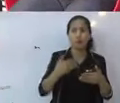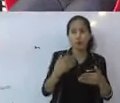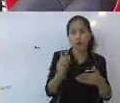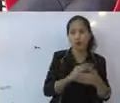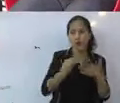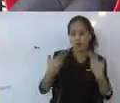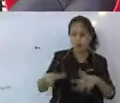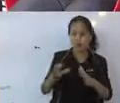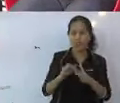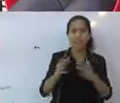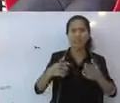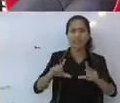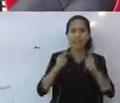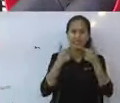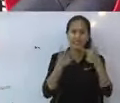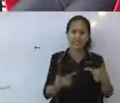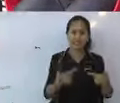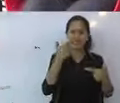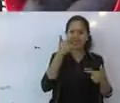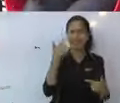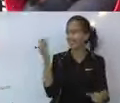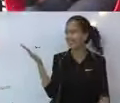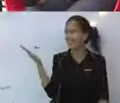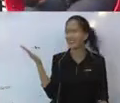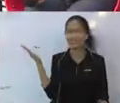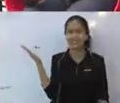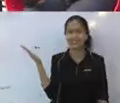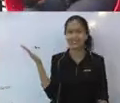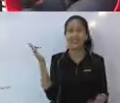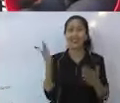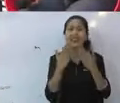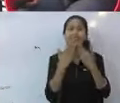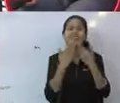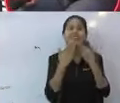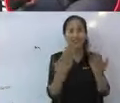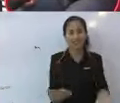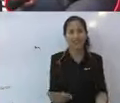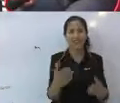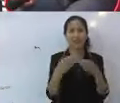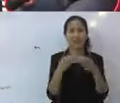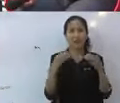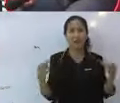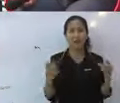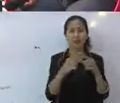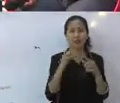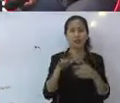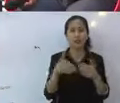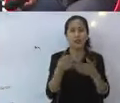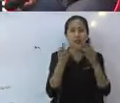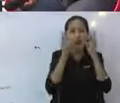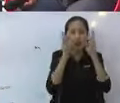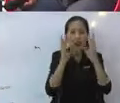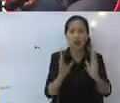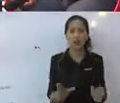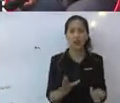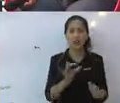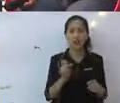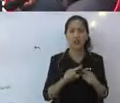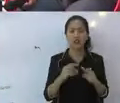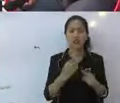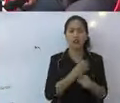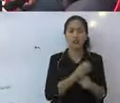also co-host for this day. Sige po, Ma'am Ces. Thank you so much sa mga viewers at sa mga masugid naming taga-subaybay.